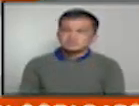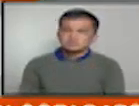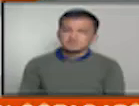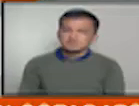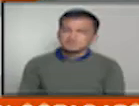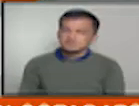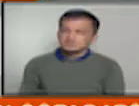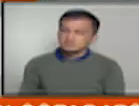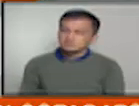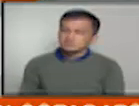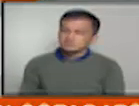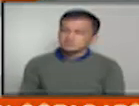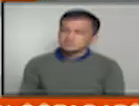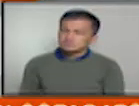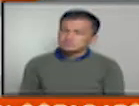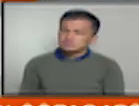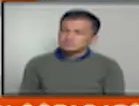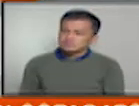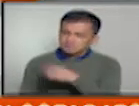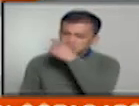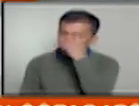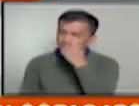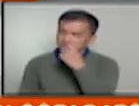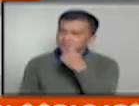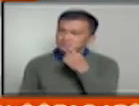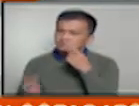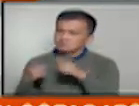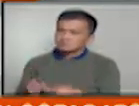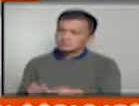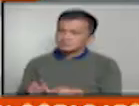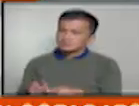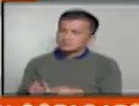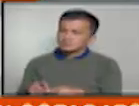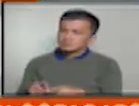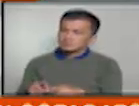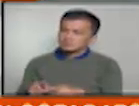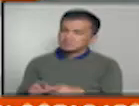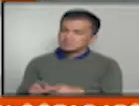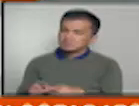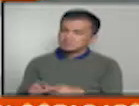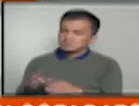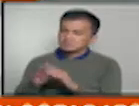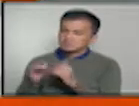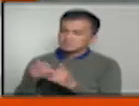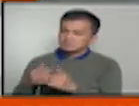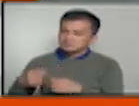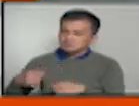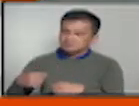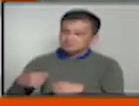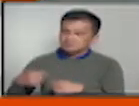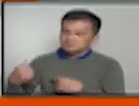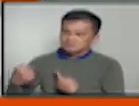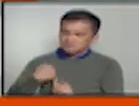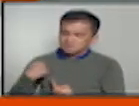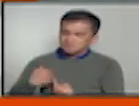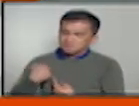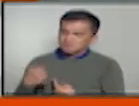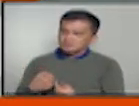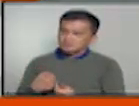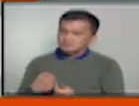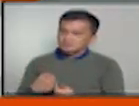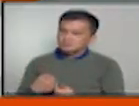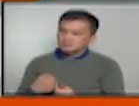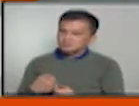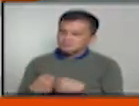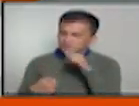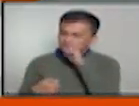Ayun po, doon po sa pangyayari ng dinadap, kasi sinaktan po ako ng isang barangay niya. Okay. Dahil na lang po doon sa